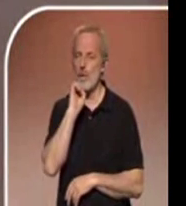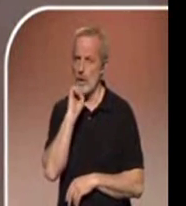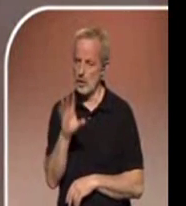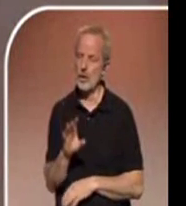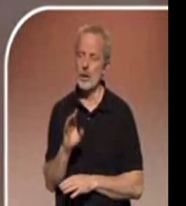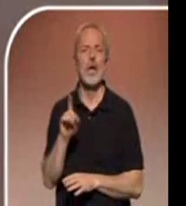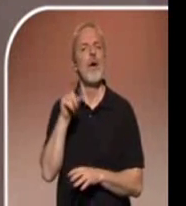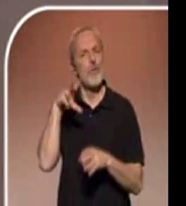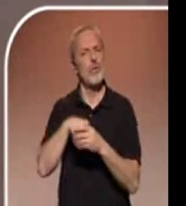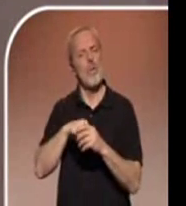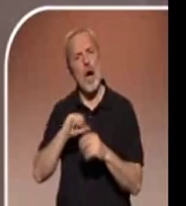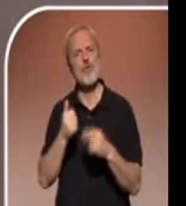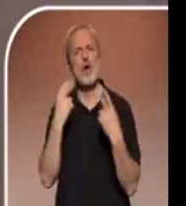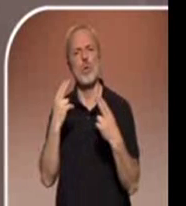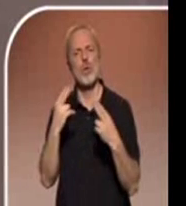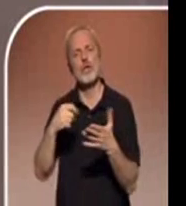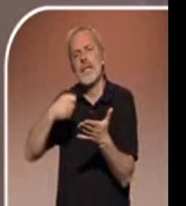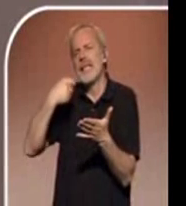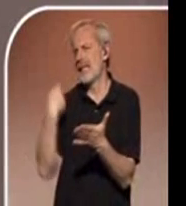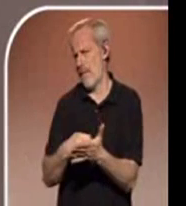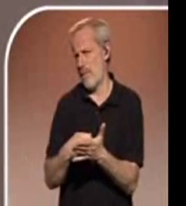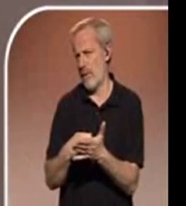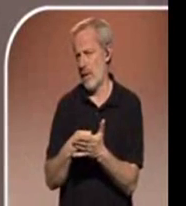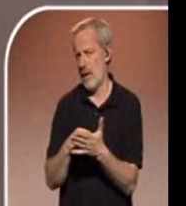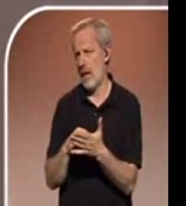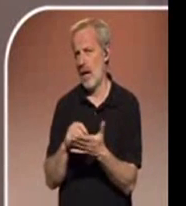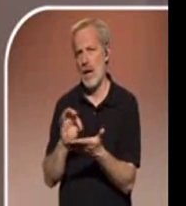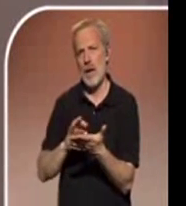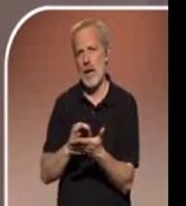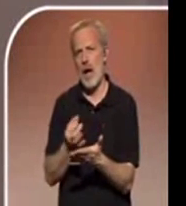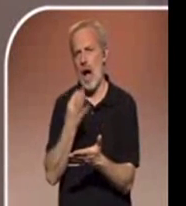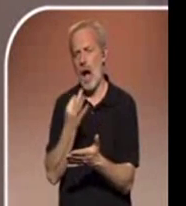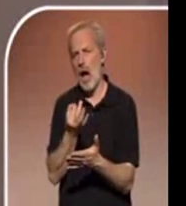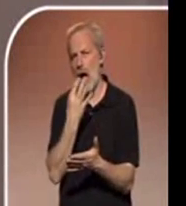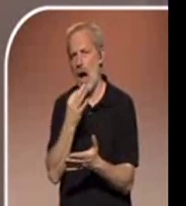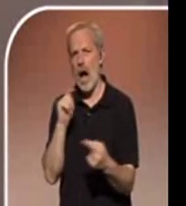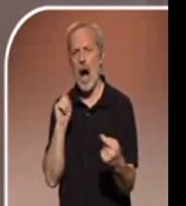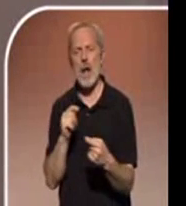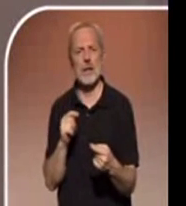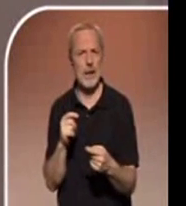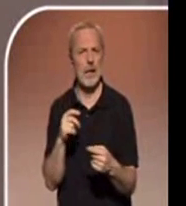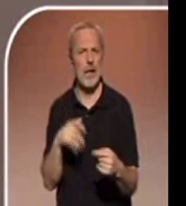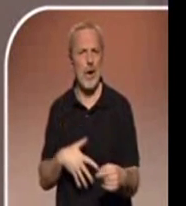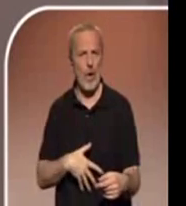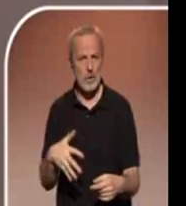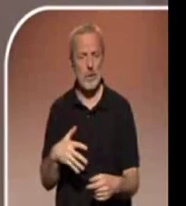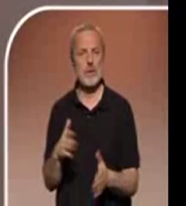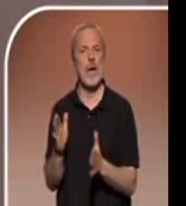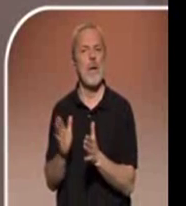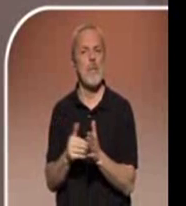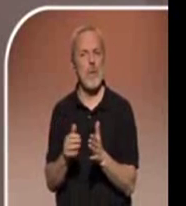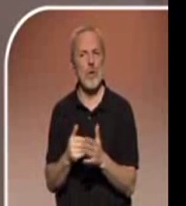záleží, o jaké antikoncepci se tedy bavíme, o formě, protože některá